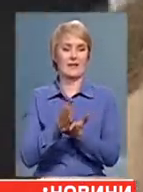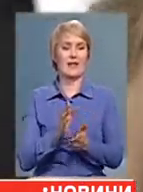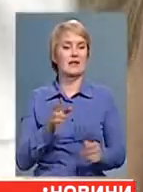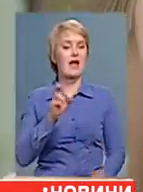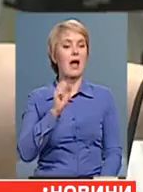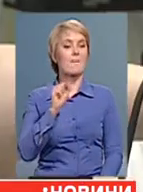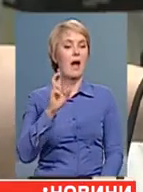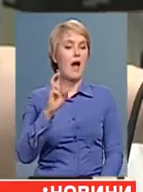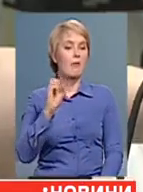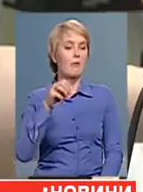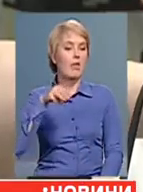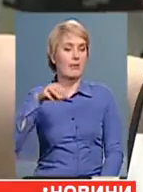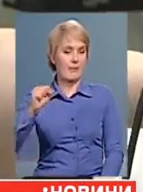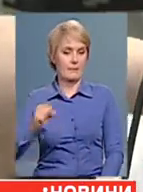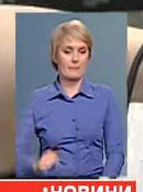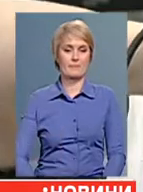бабети.